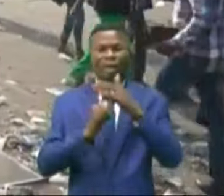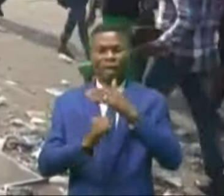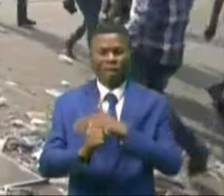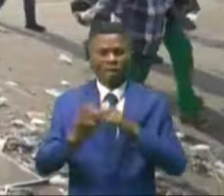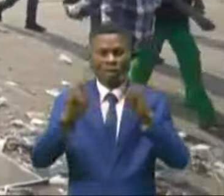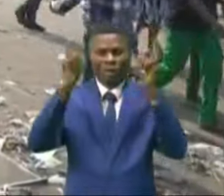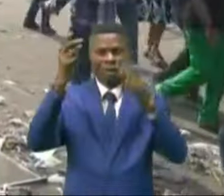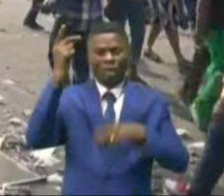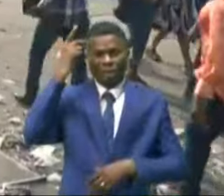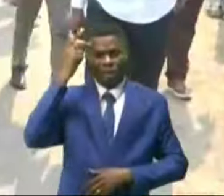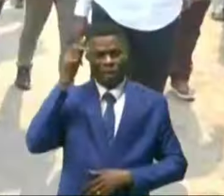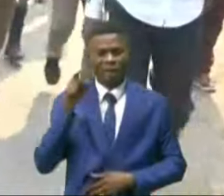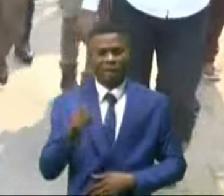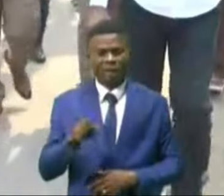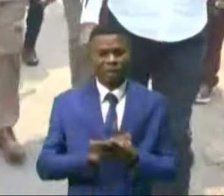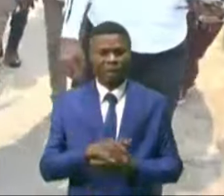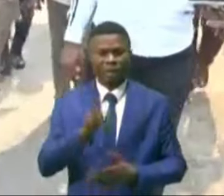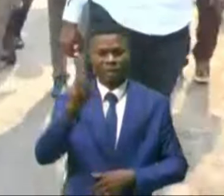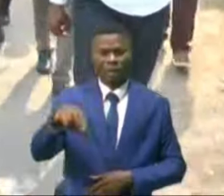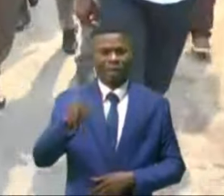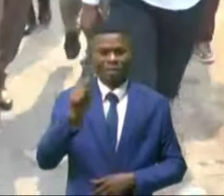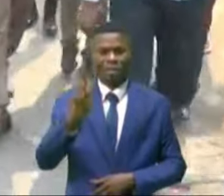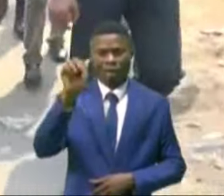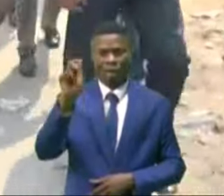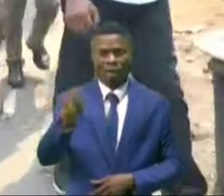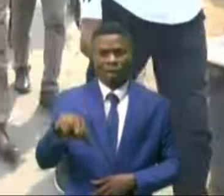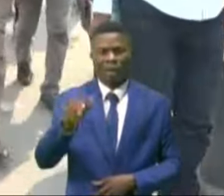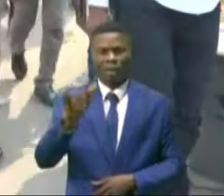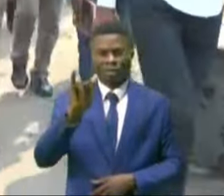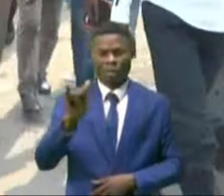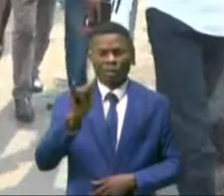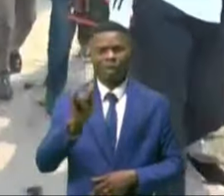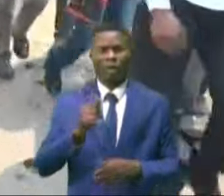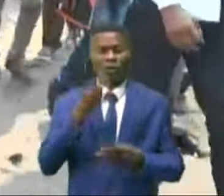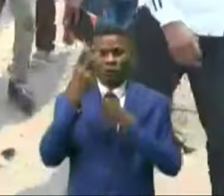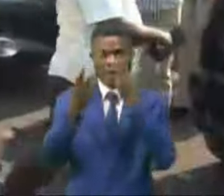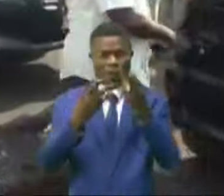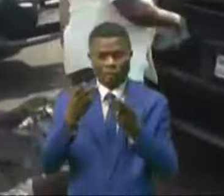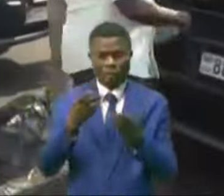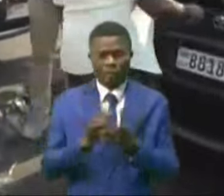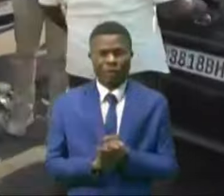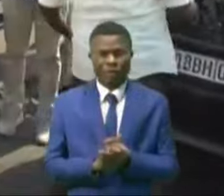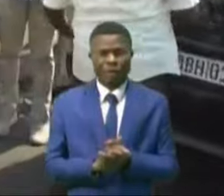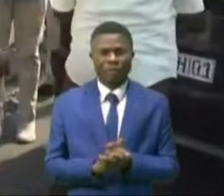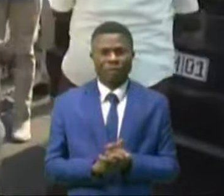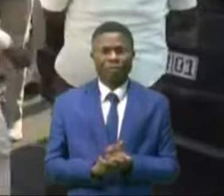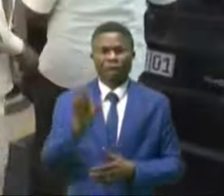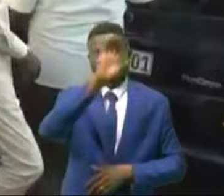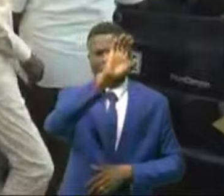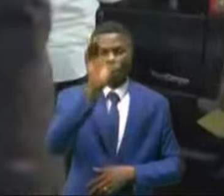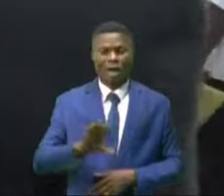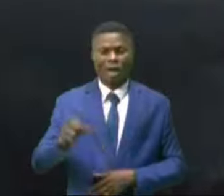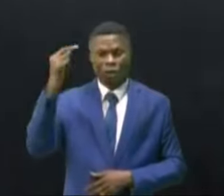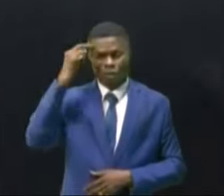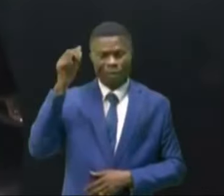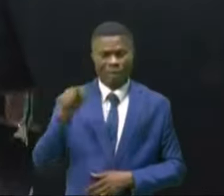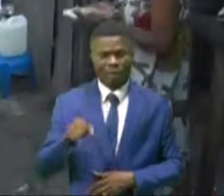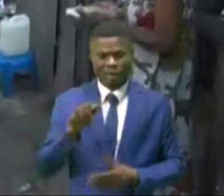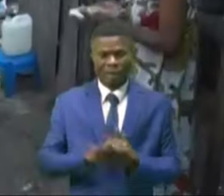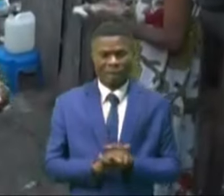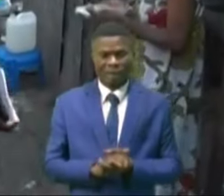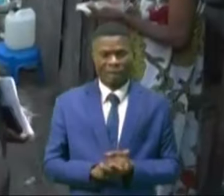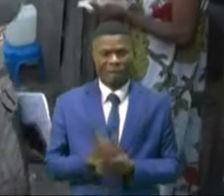de la ville-province Kinshasa, Papi Mbumba Ngaliema, a effectué une visite d'inspection de la commune d'Ndjili. Il s'est